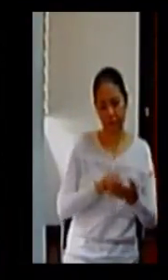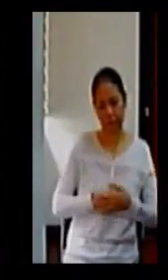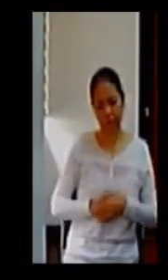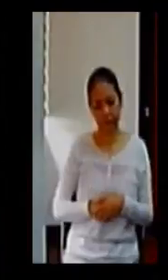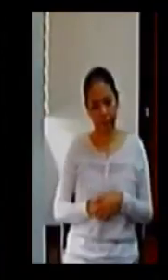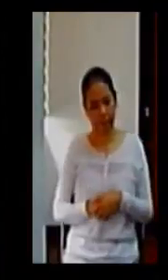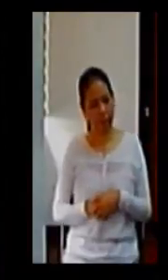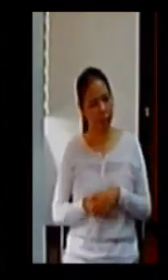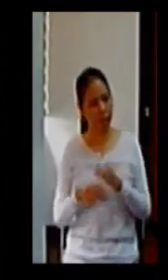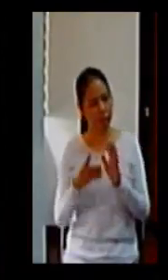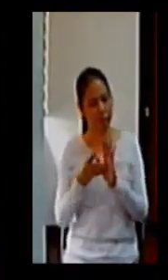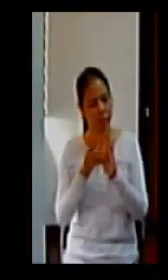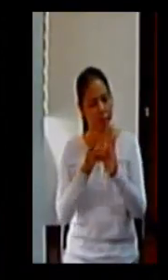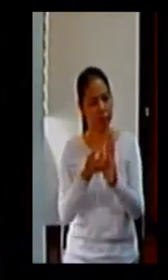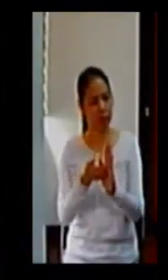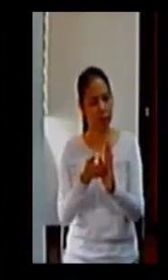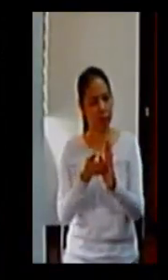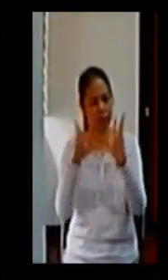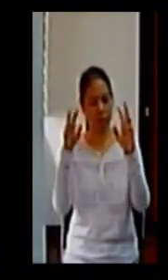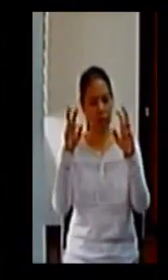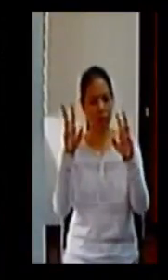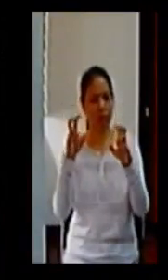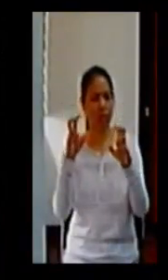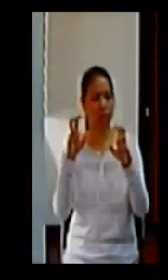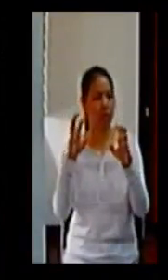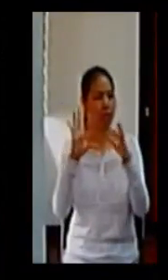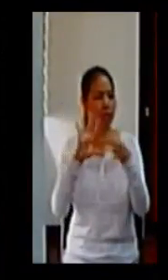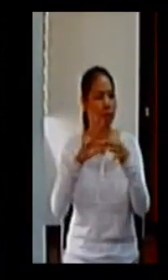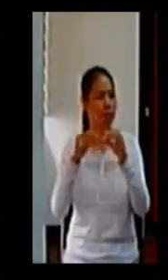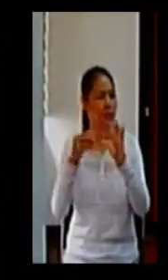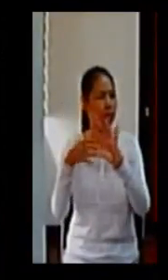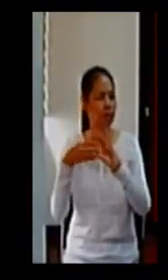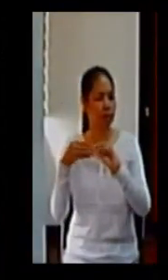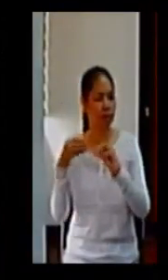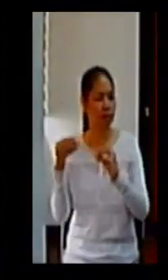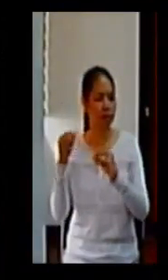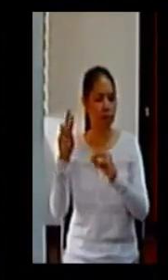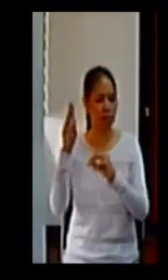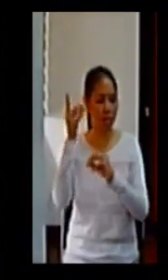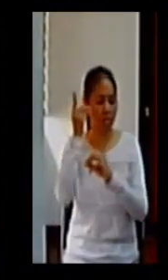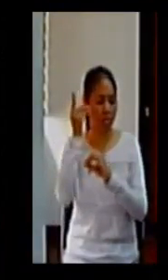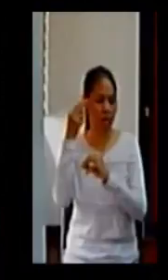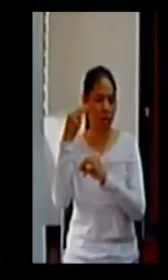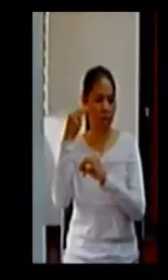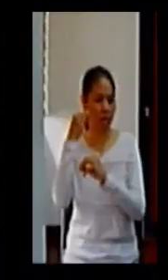This document, Your Honor, entitled Salaysay ni Binibining Dalia Naliu, has been